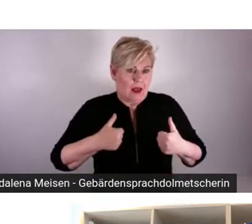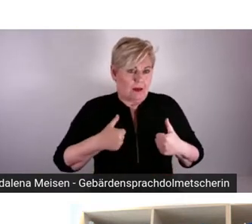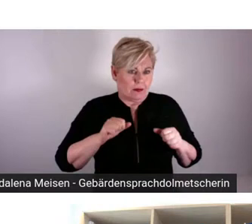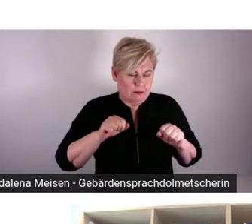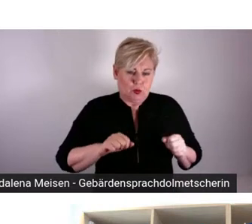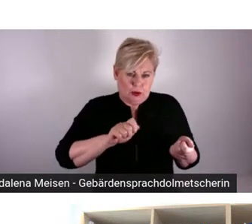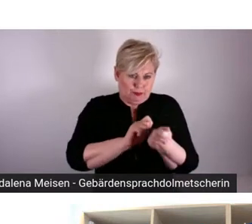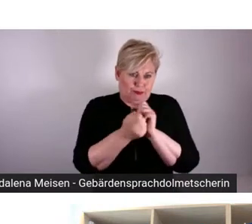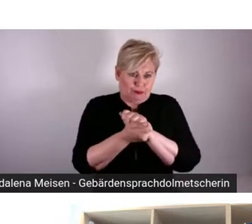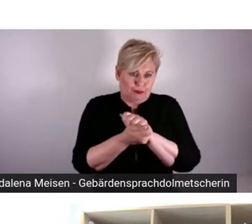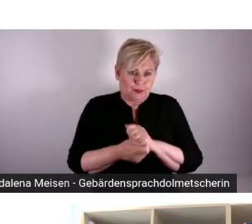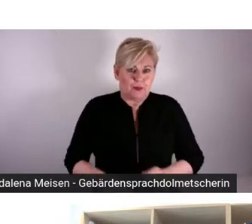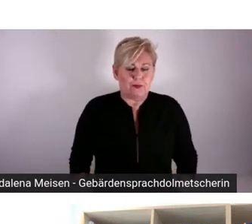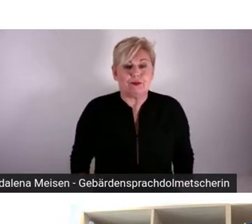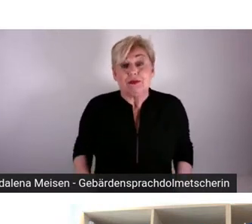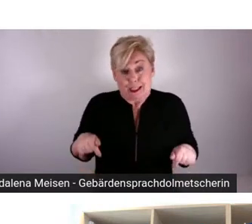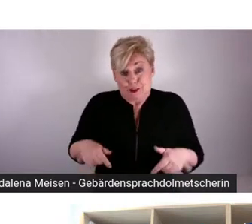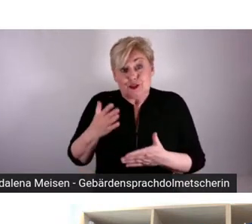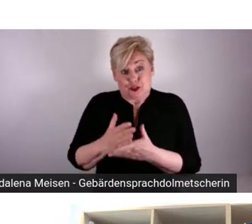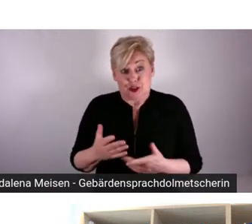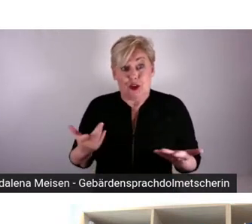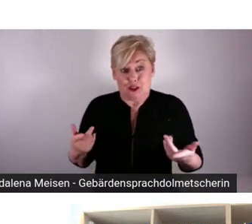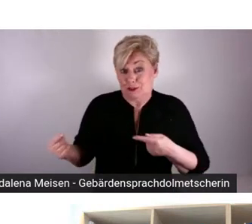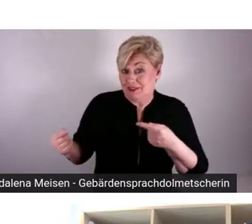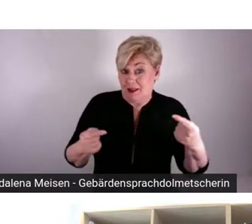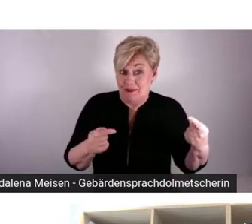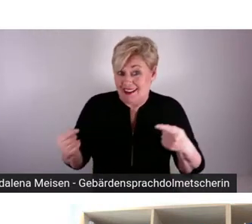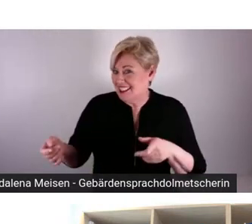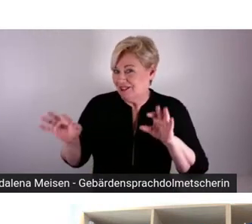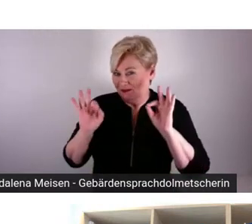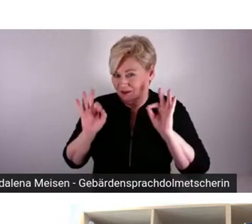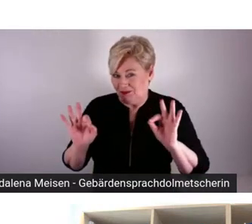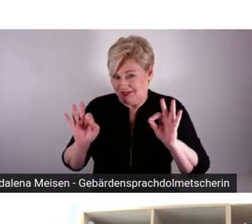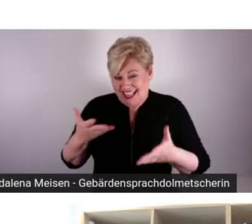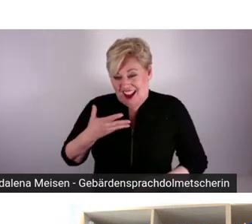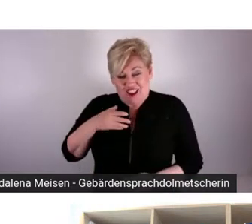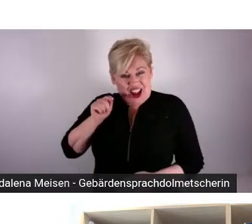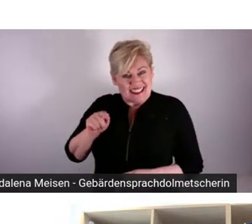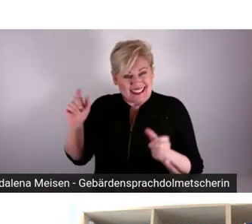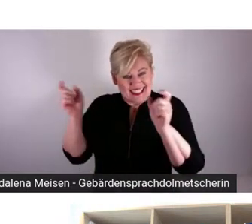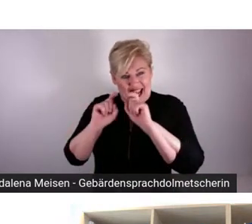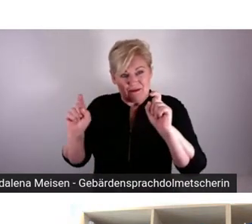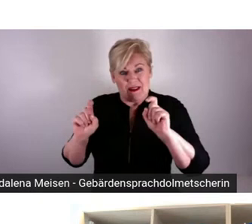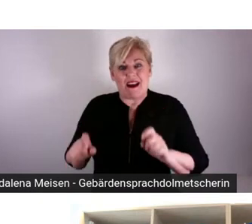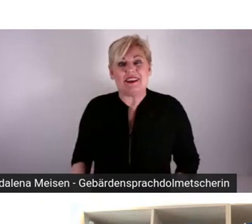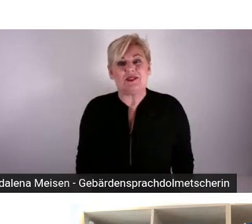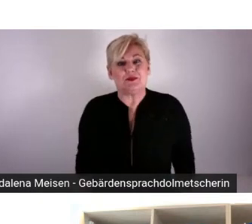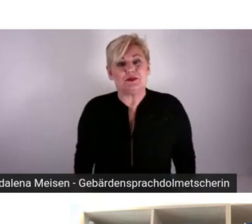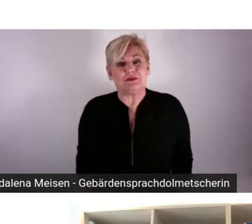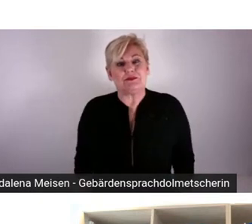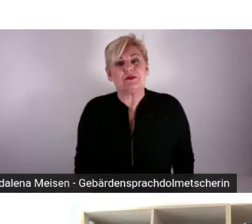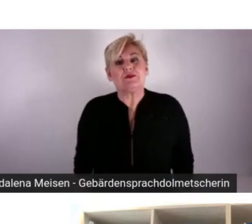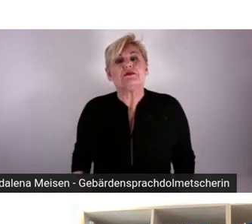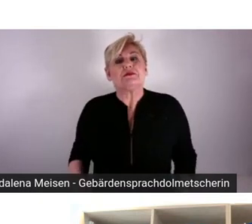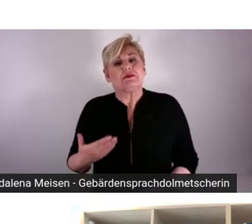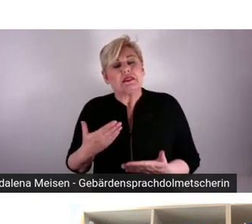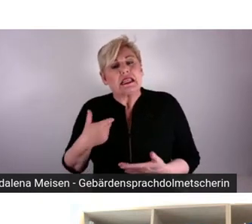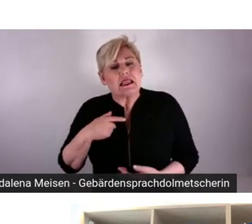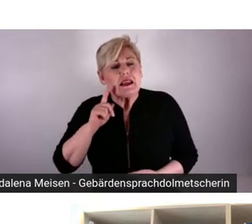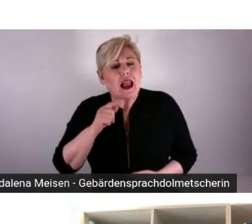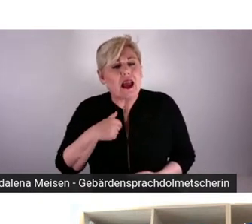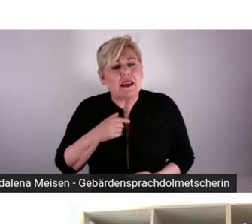Damit sind wir schon mitten in der Debatte, das trifft sich gut, denn genau da wollten wir hin. Und ich frage gleich